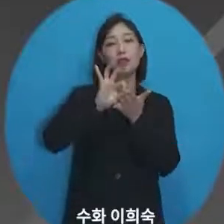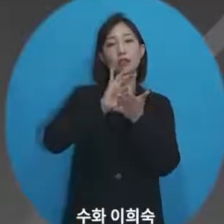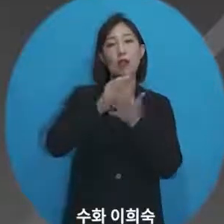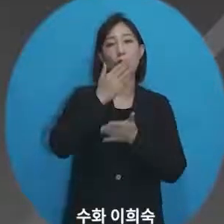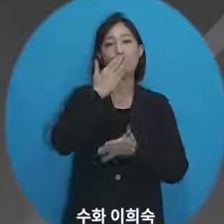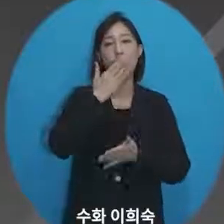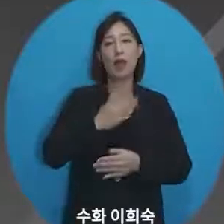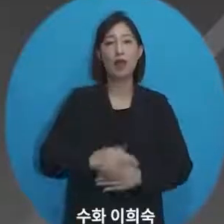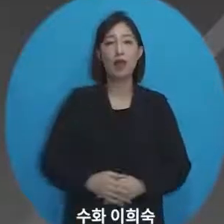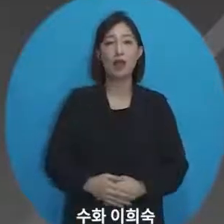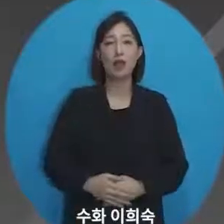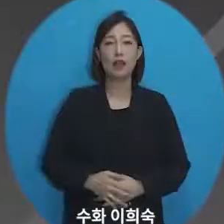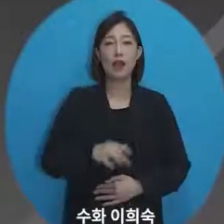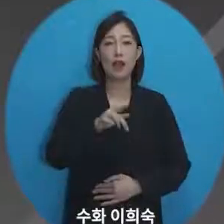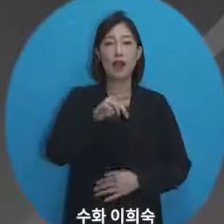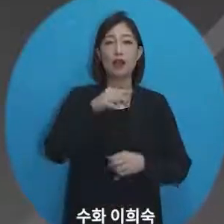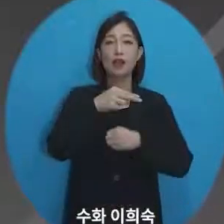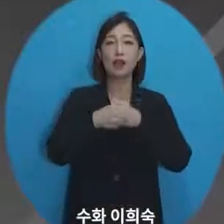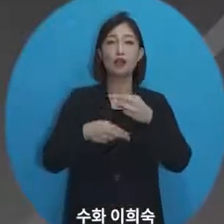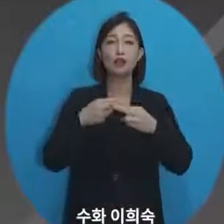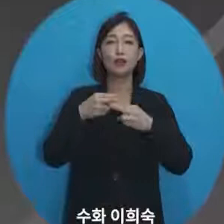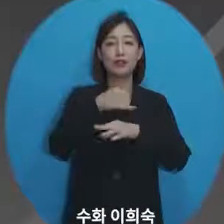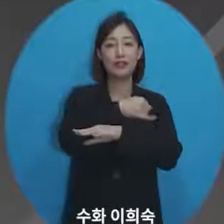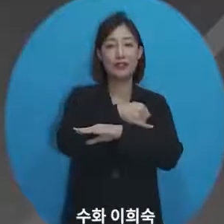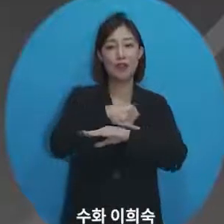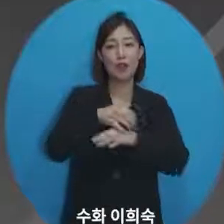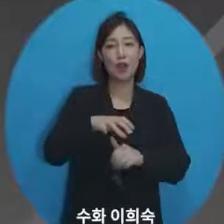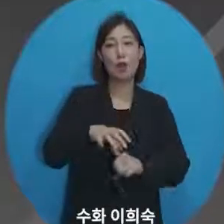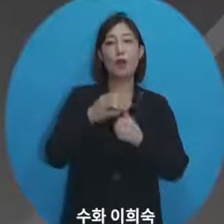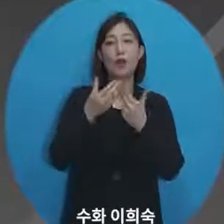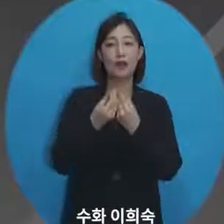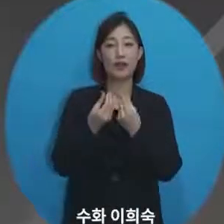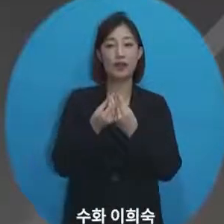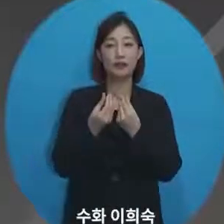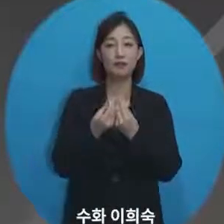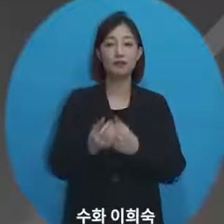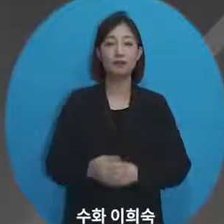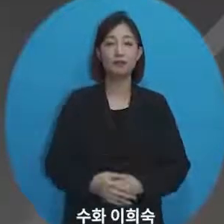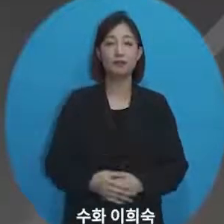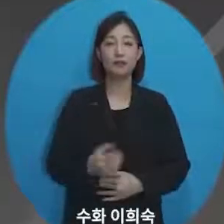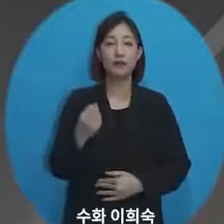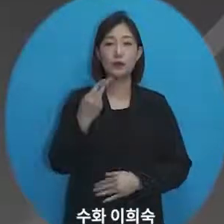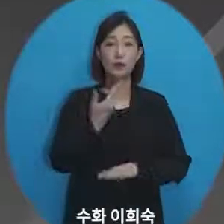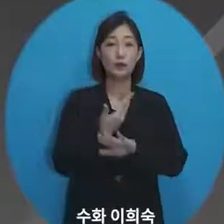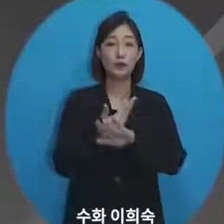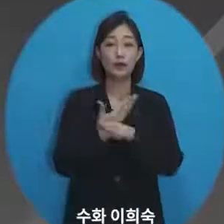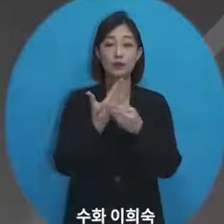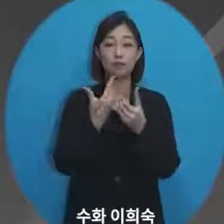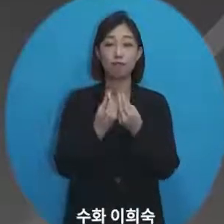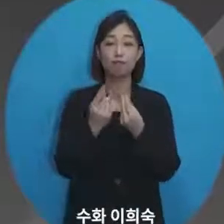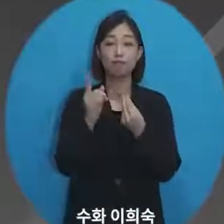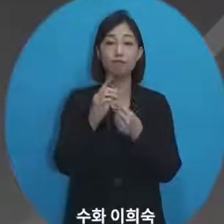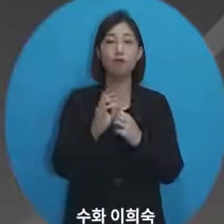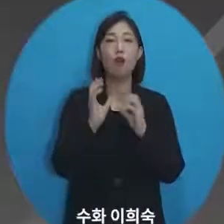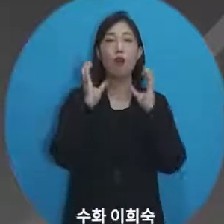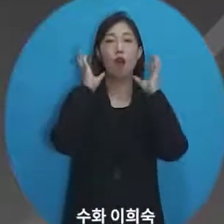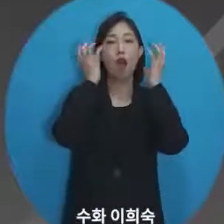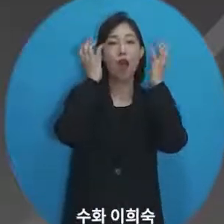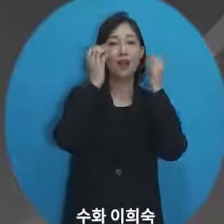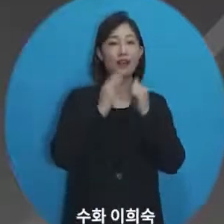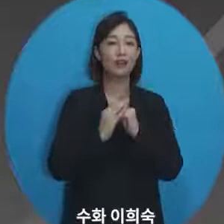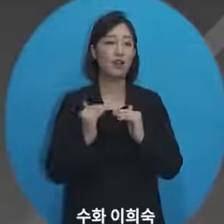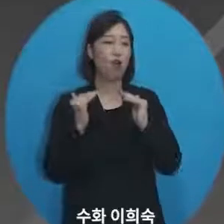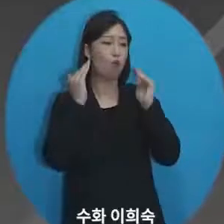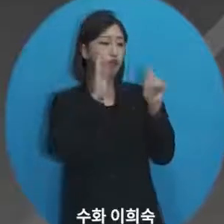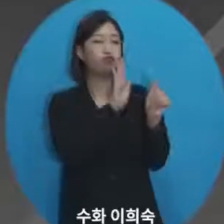그리고 인적 대응이라고 하는 부분에서 성인이 어린이를 목마를 태워서 사과를 딸 수 있겠죠. 이